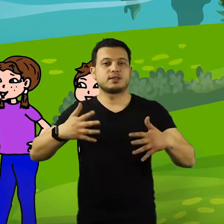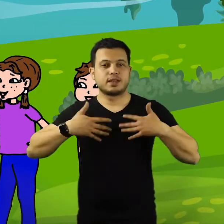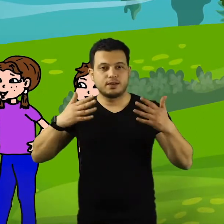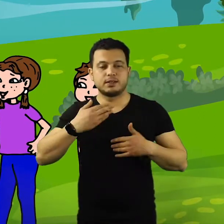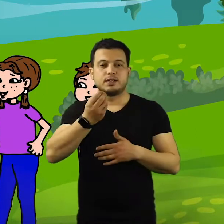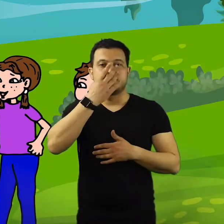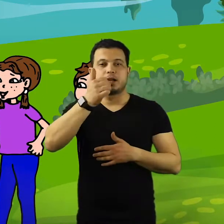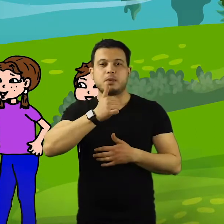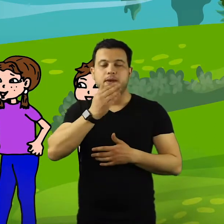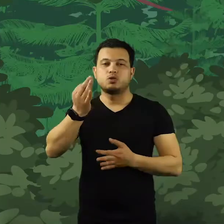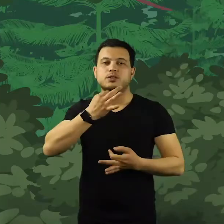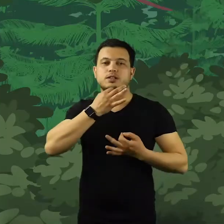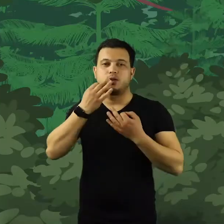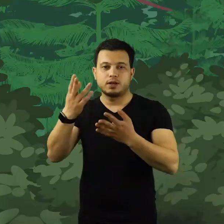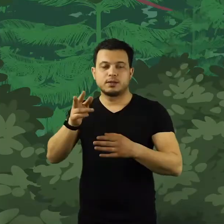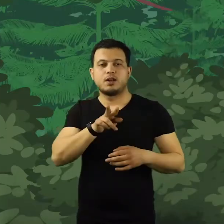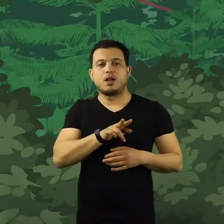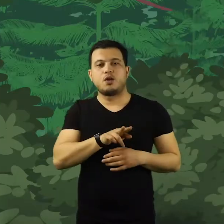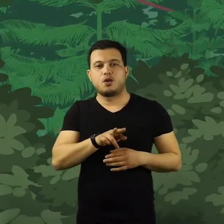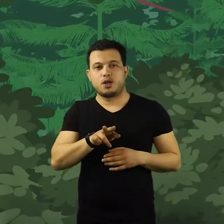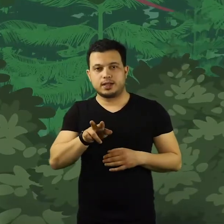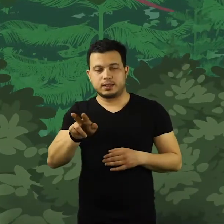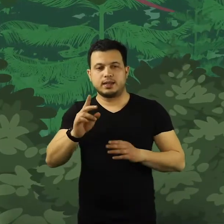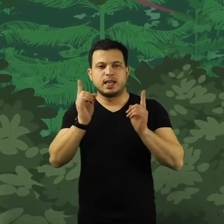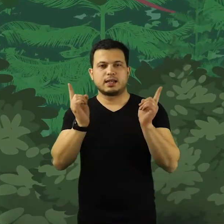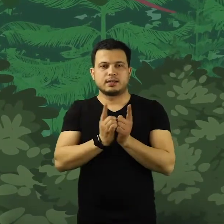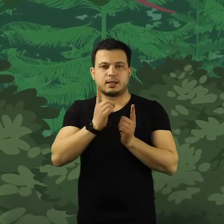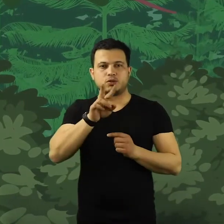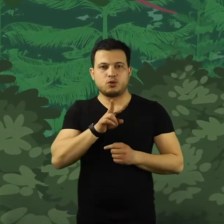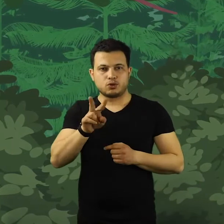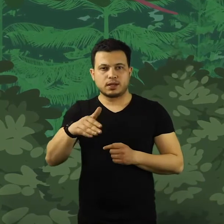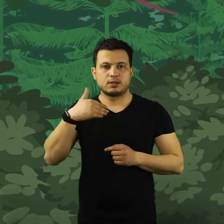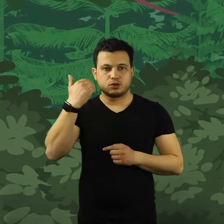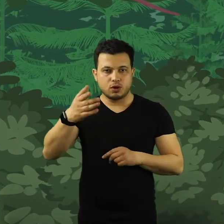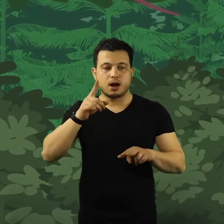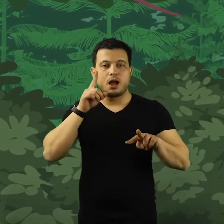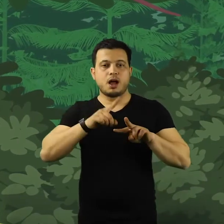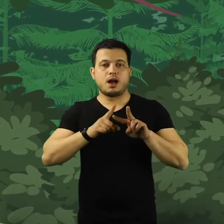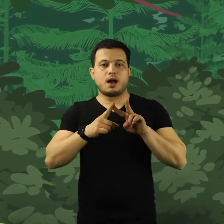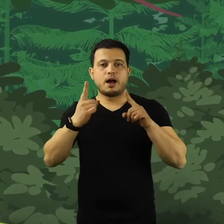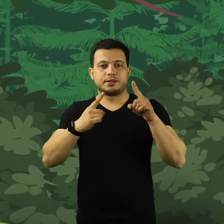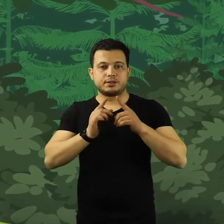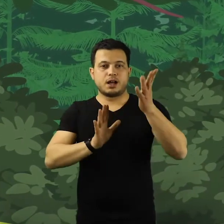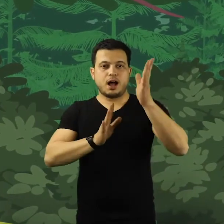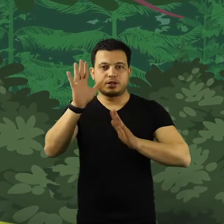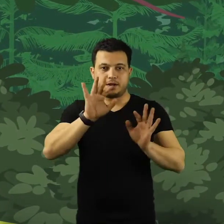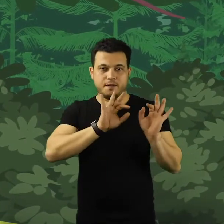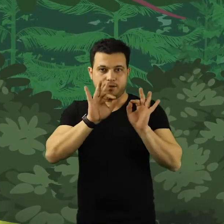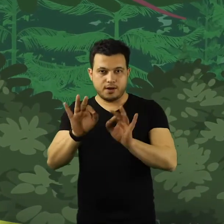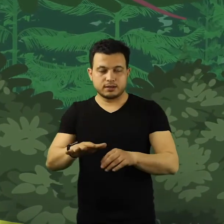yola koyuldular Kısa bir yolculuktan sonra anıt ağaçların olduğu yere geldiklerinde